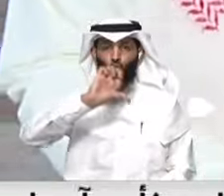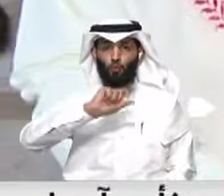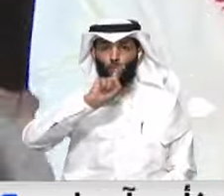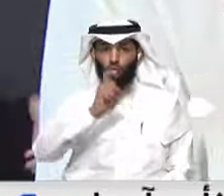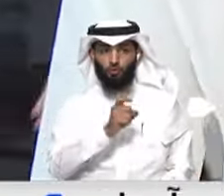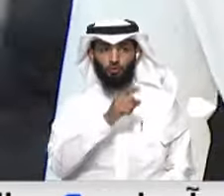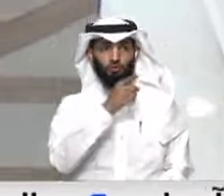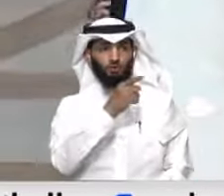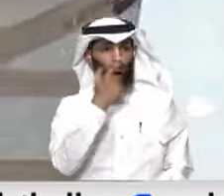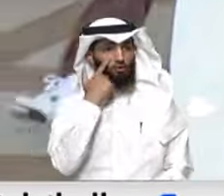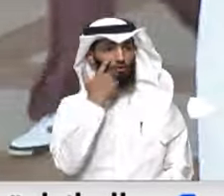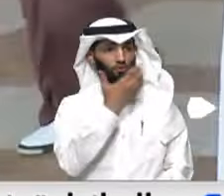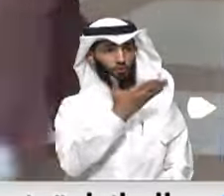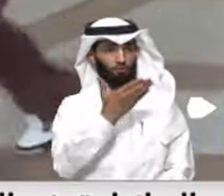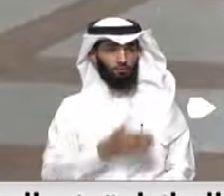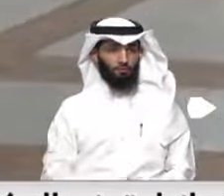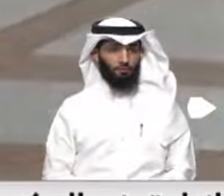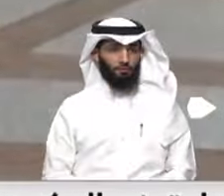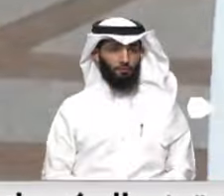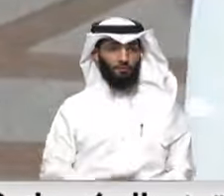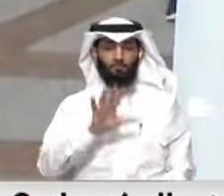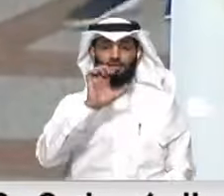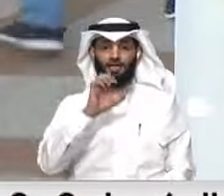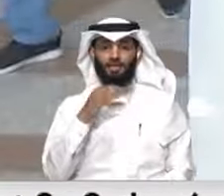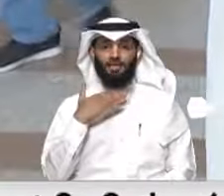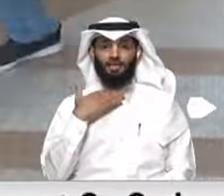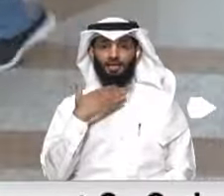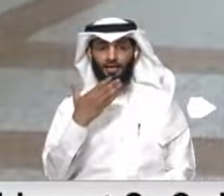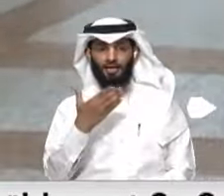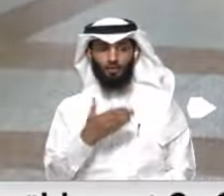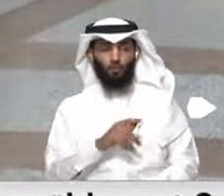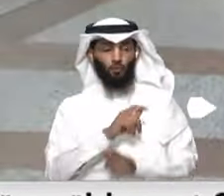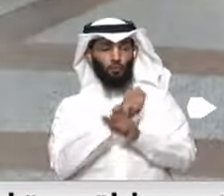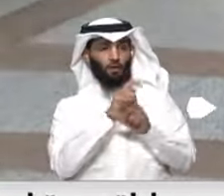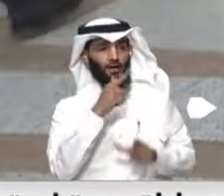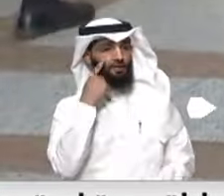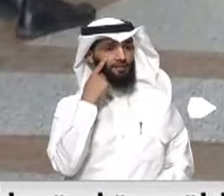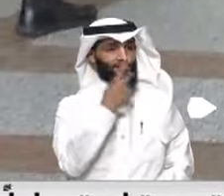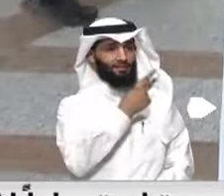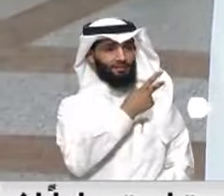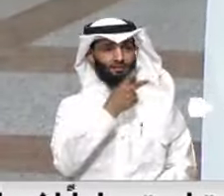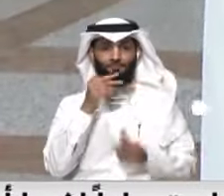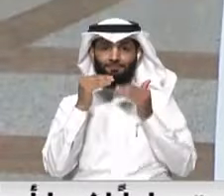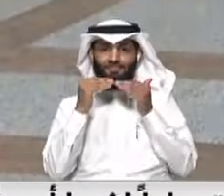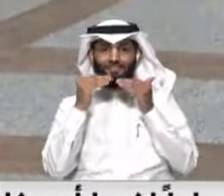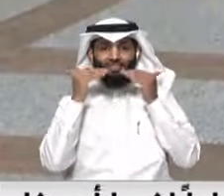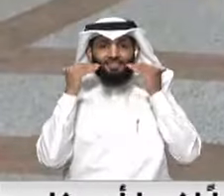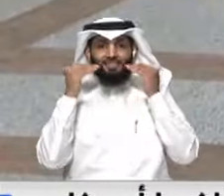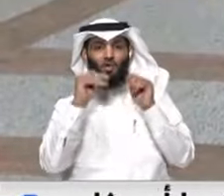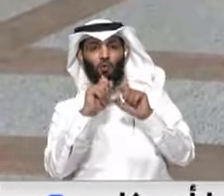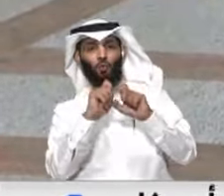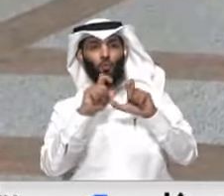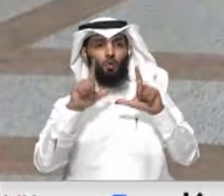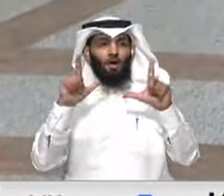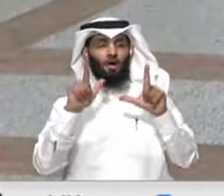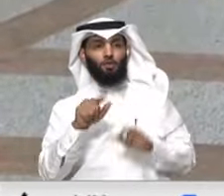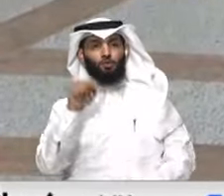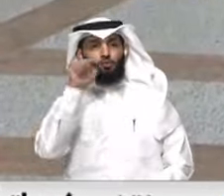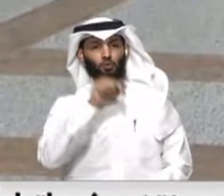الطيران المدني. أستاذ منصور، مسيكم الله بالخير وبصمتكم واضحة. نبين للسادة المشاهدين اليوم عن انطلاق رحلات